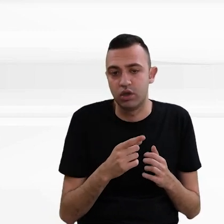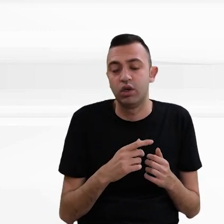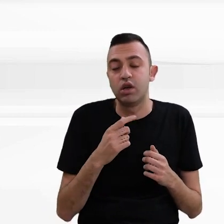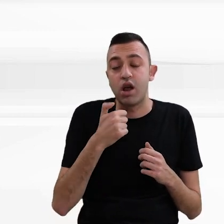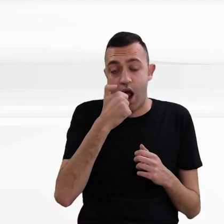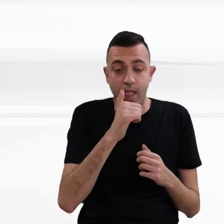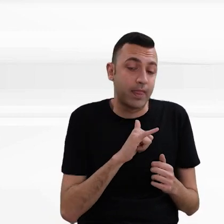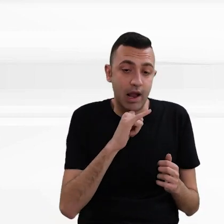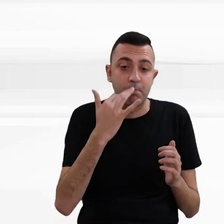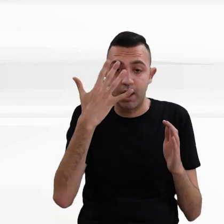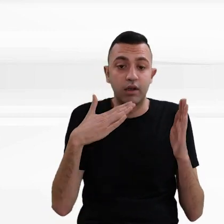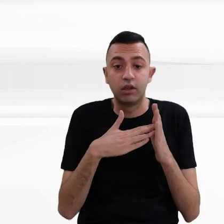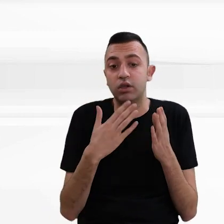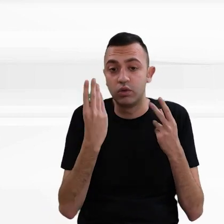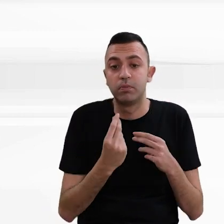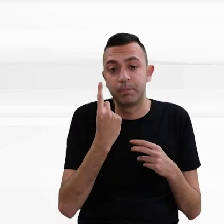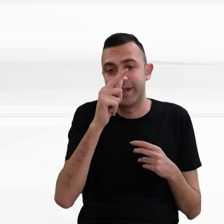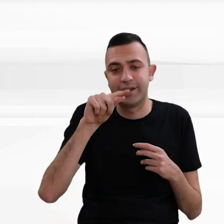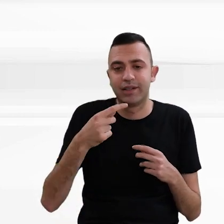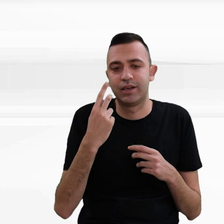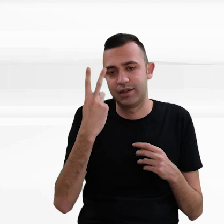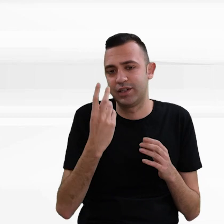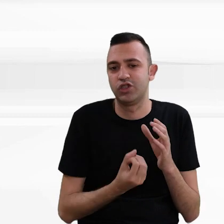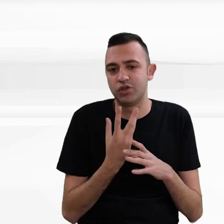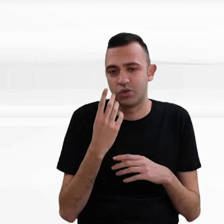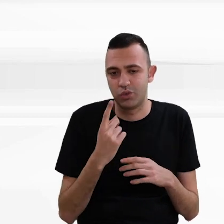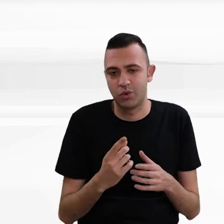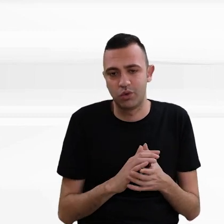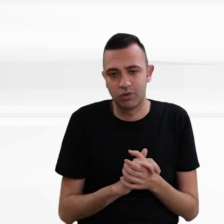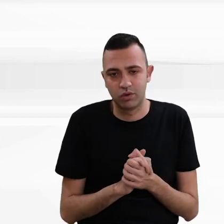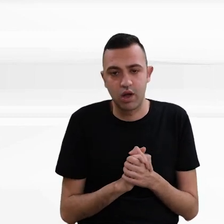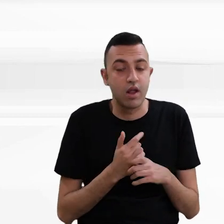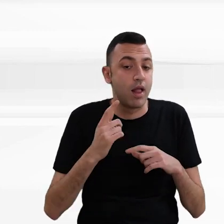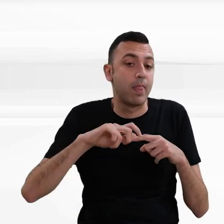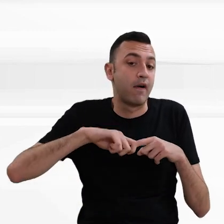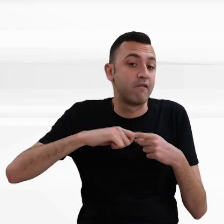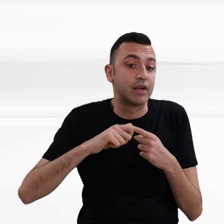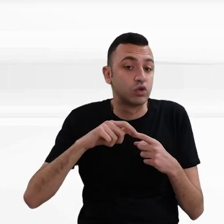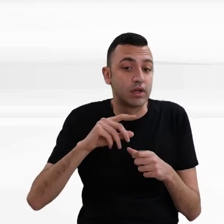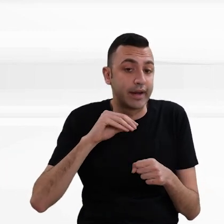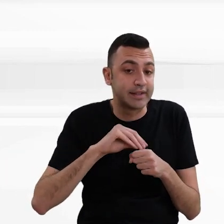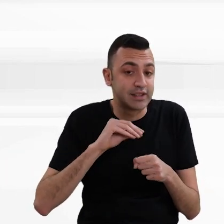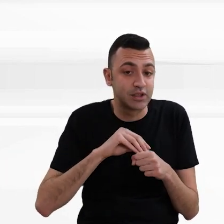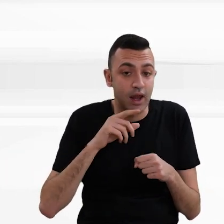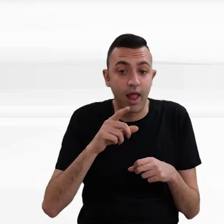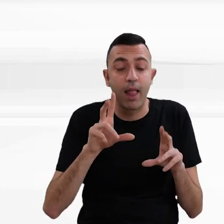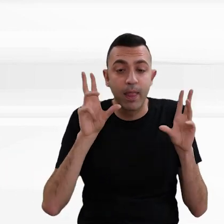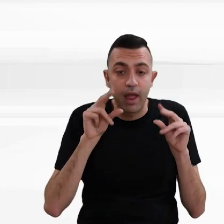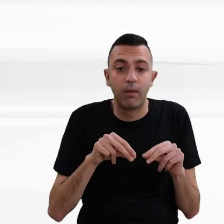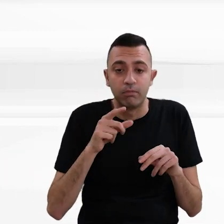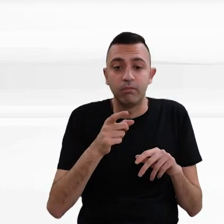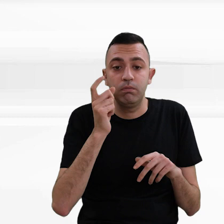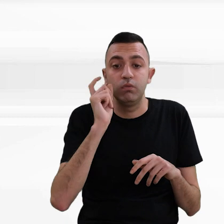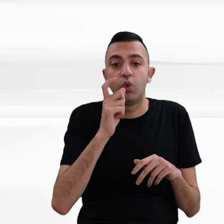o halde altın gramı 5'e böldüm de bir Tamam da iki gram çıkar taze fasulye bakıyorum taze fasulyenin